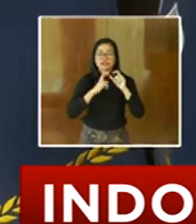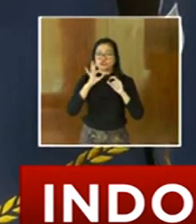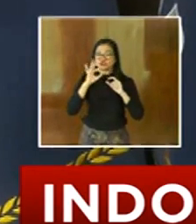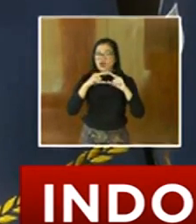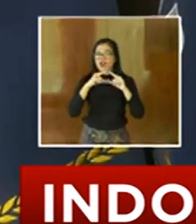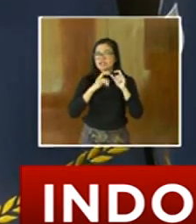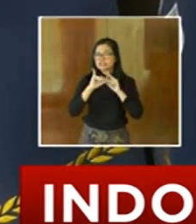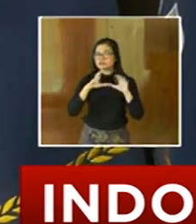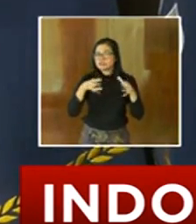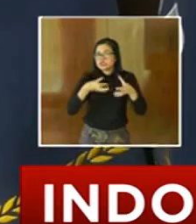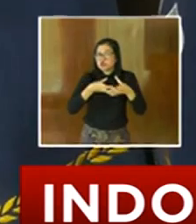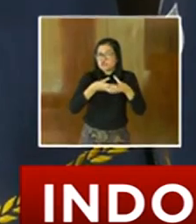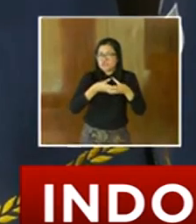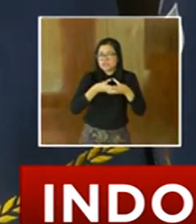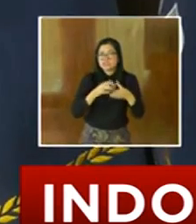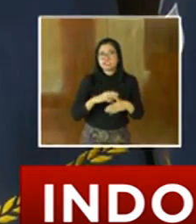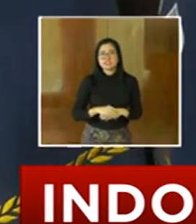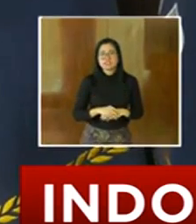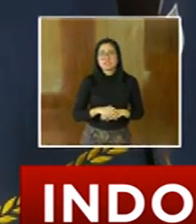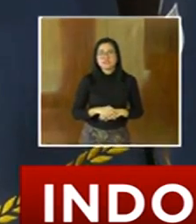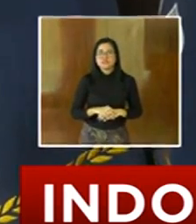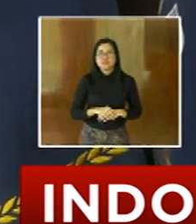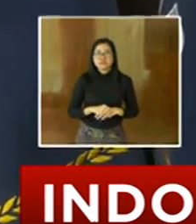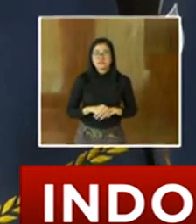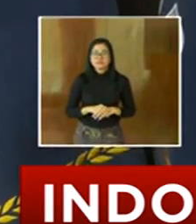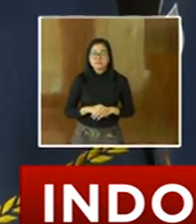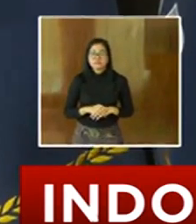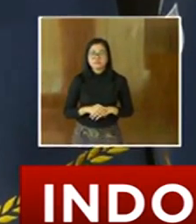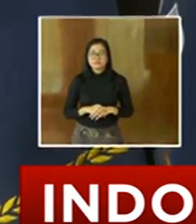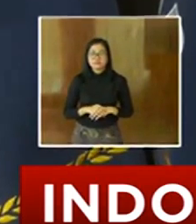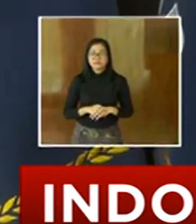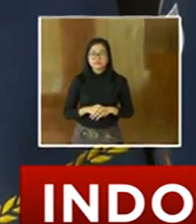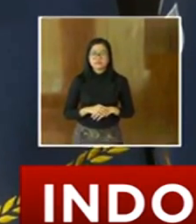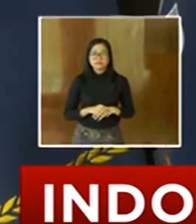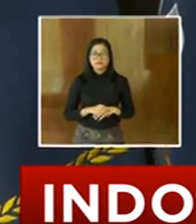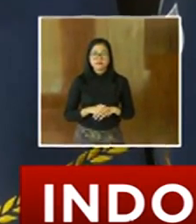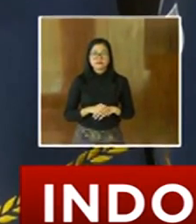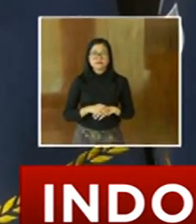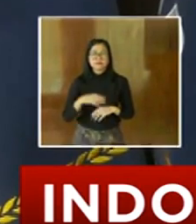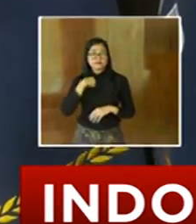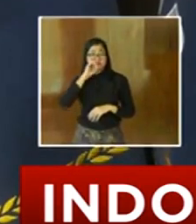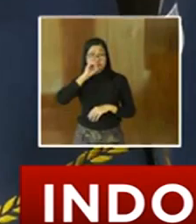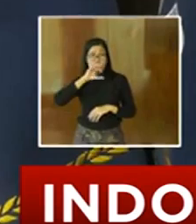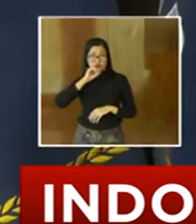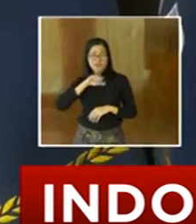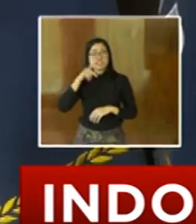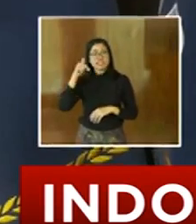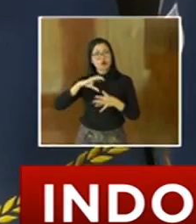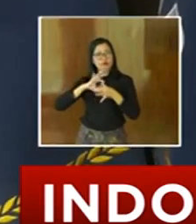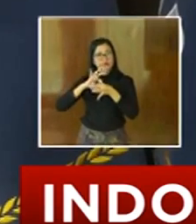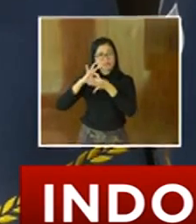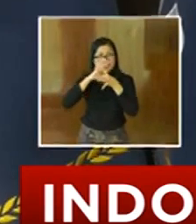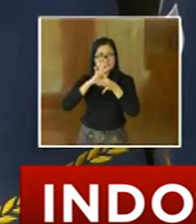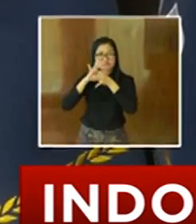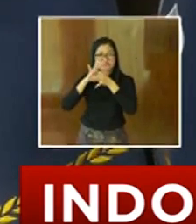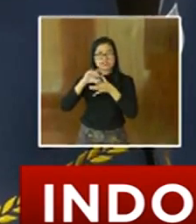sendiri Oleh karena itu secara umum saya laporkan juga bahwa koordinasi kami dari pusat sampai